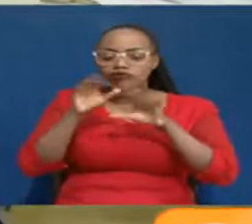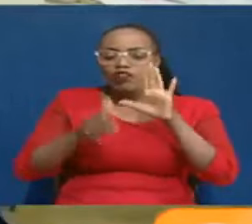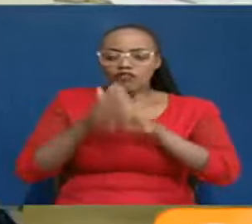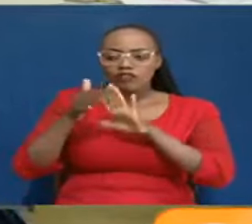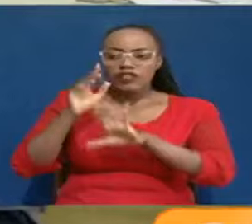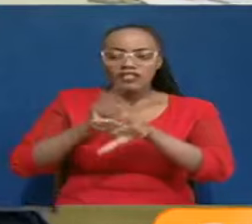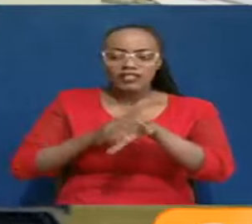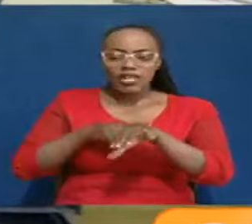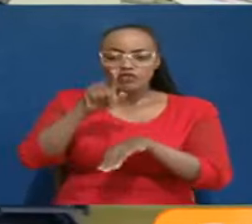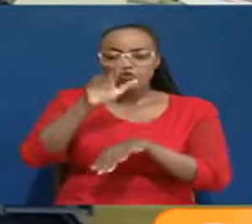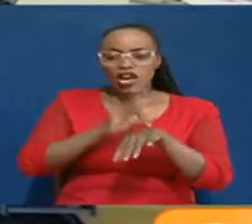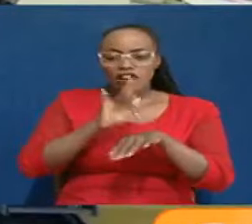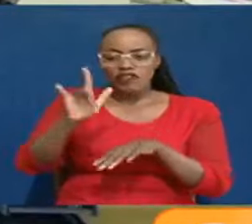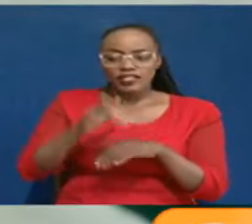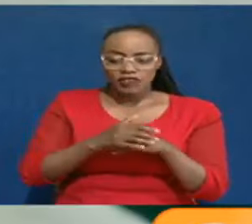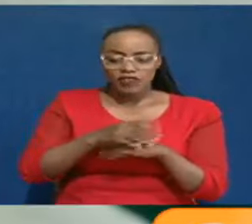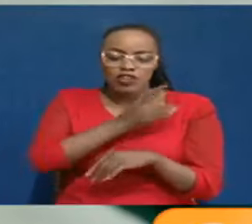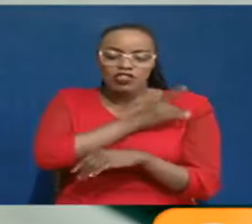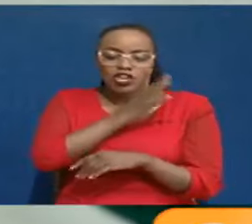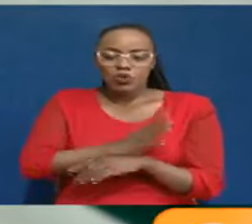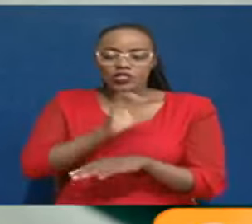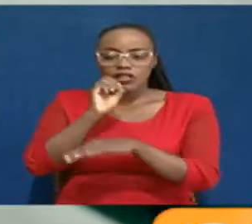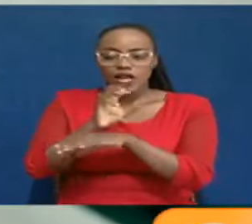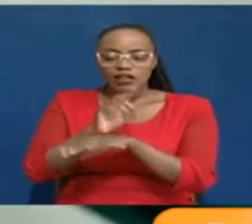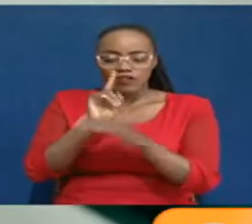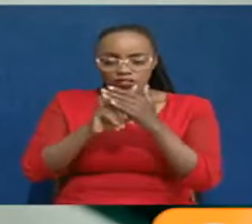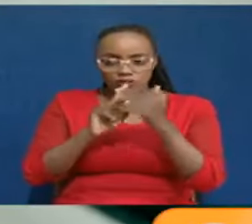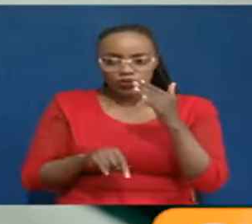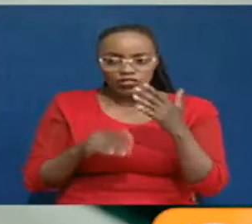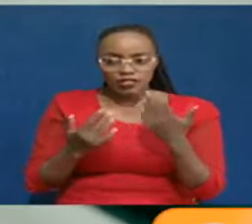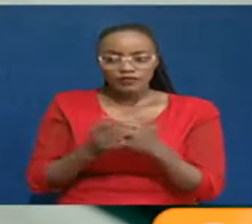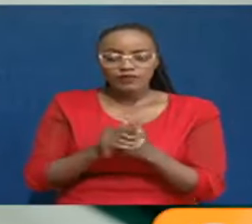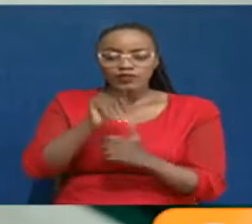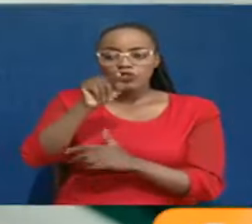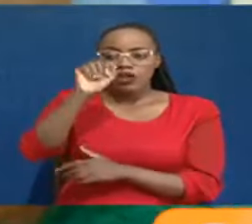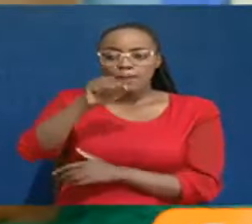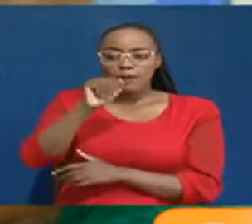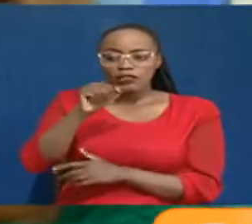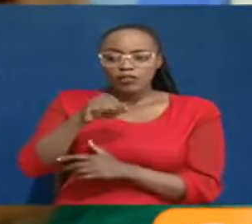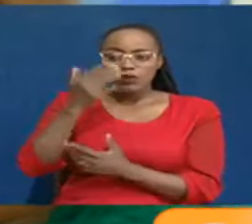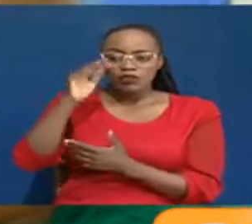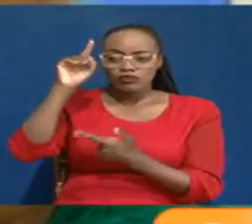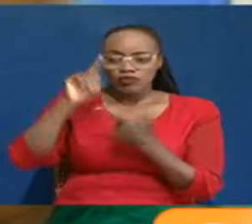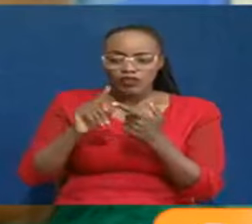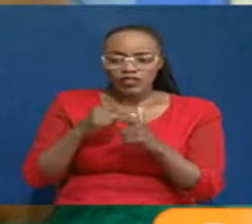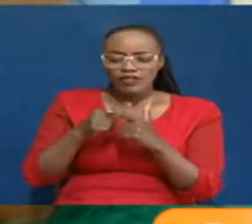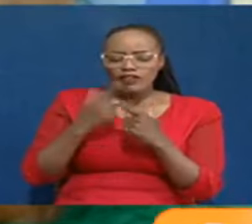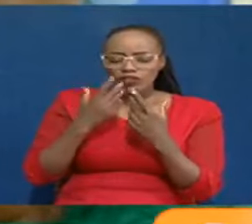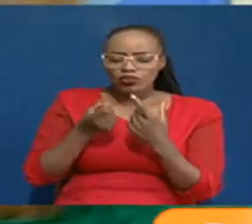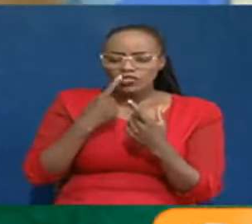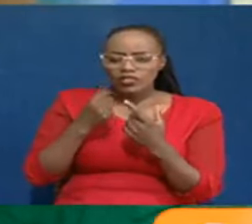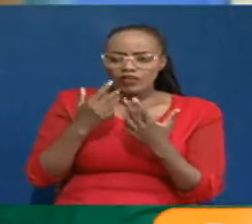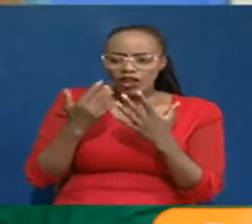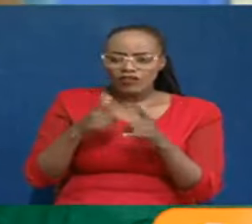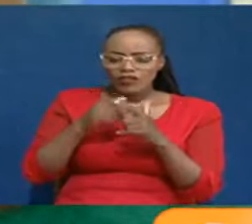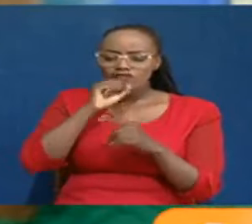mtu atakapoathirika, madaktari wanashauri yafuatayo. Unaweza punguza kukua kwake haraka by